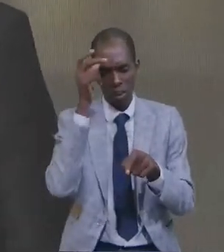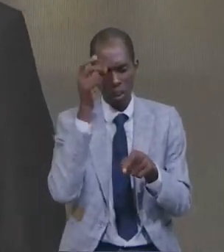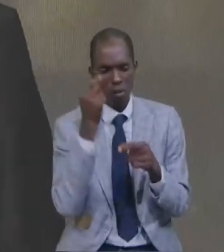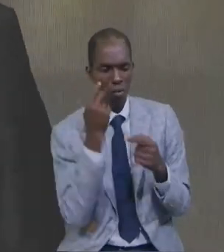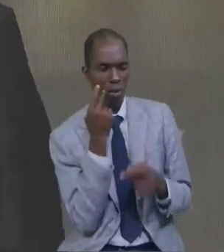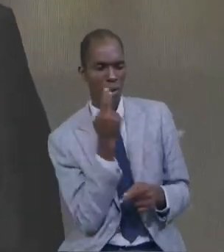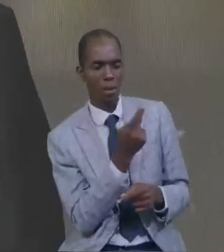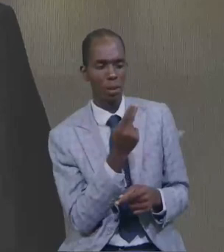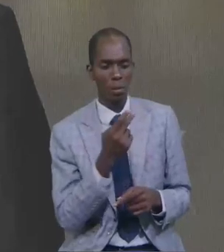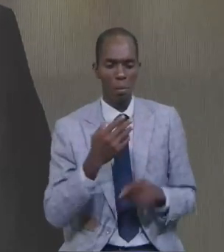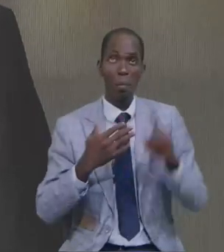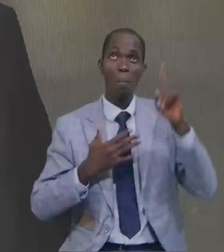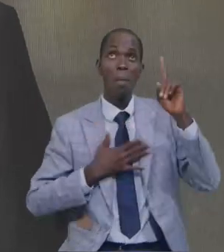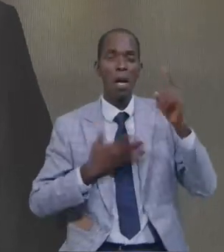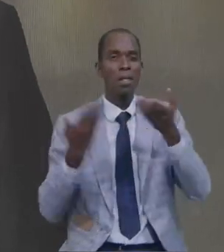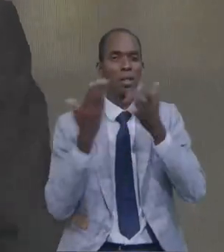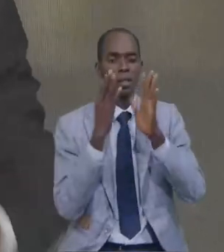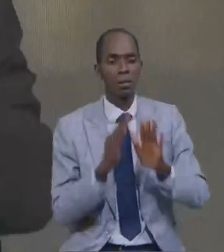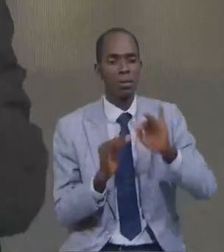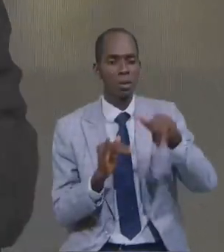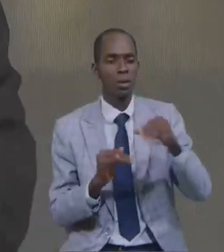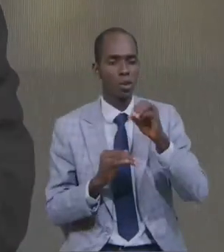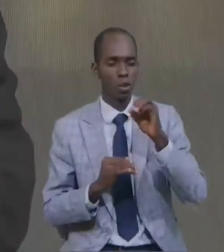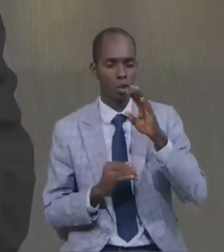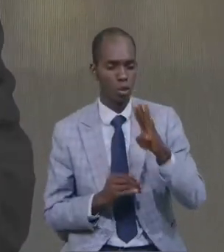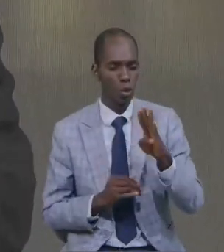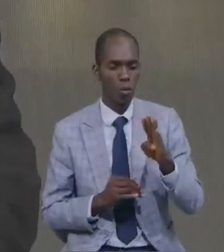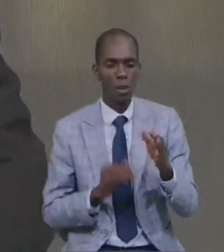Il n'y a personne comme lui sur la terre.